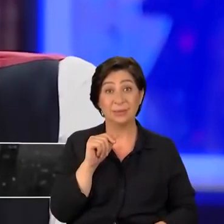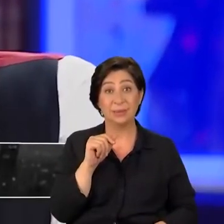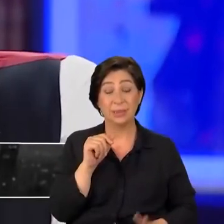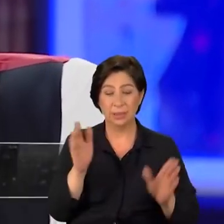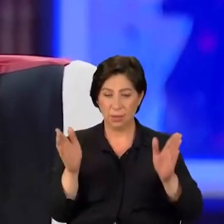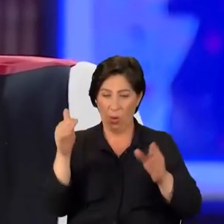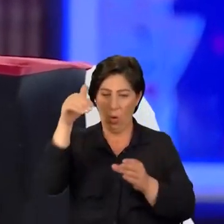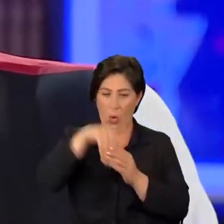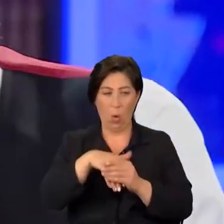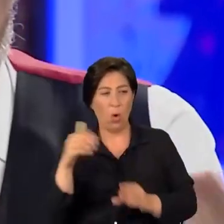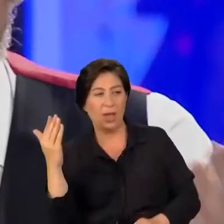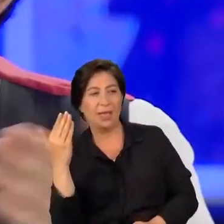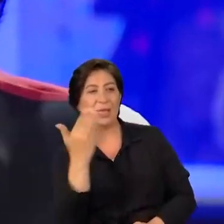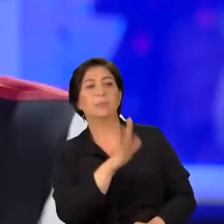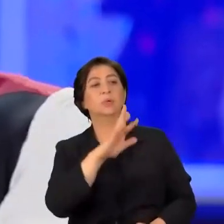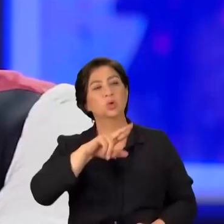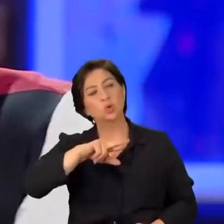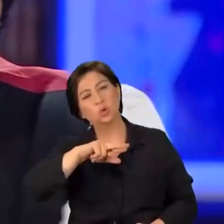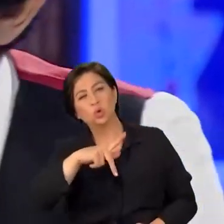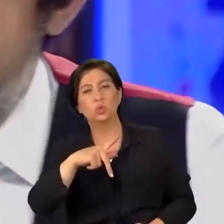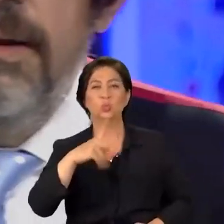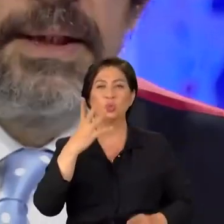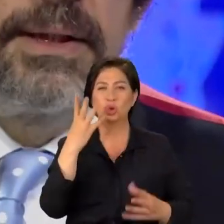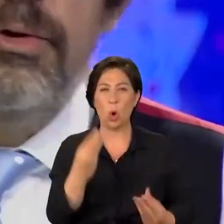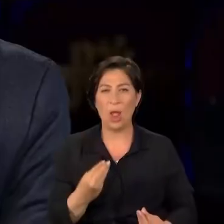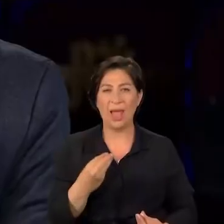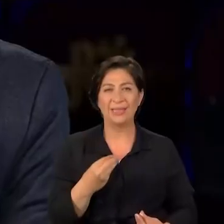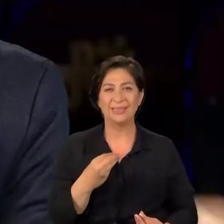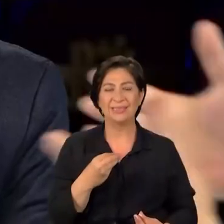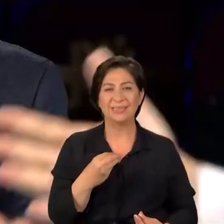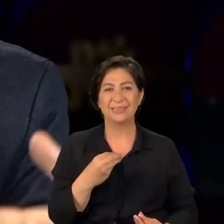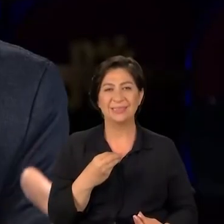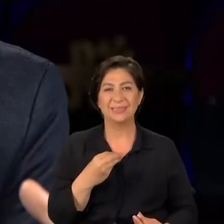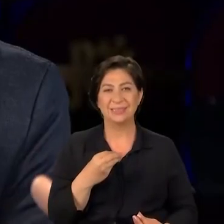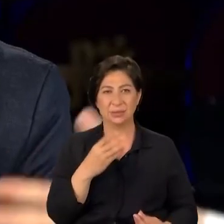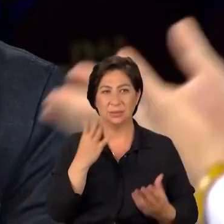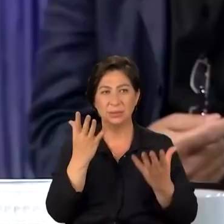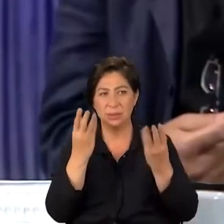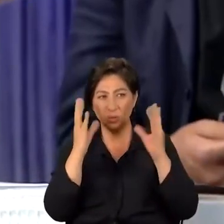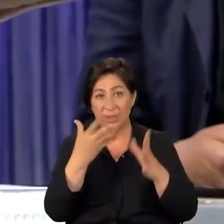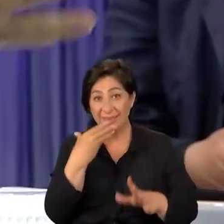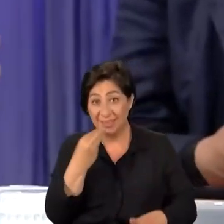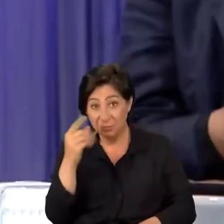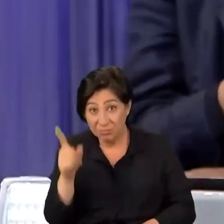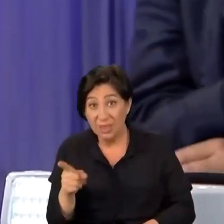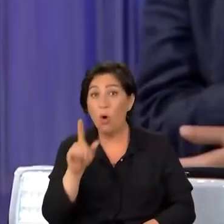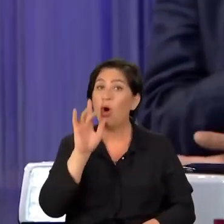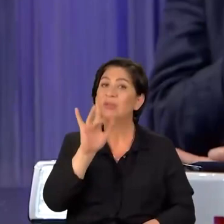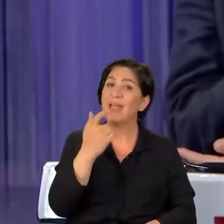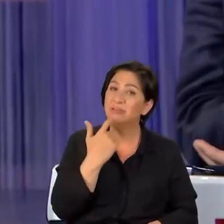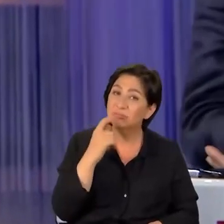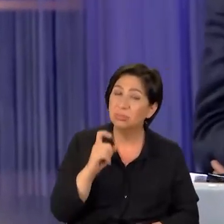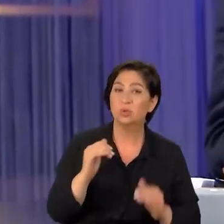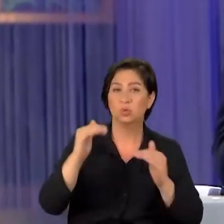sandığa götüremedikleri küskün diye sizin tanımladığınız o sırada daha çok gençlerde miydi? Orta yaş ve üstü